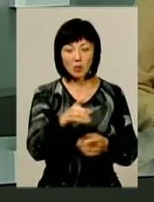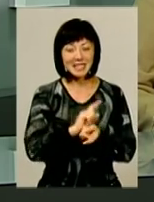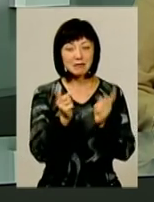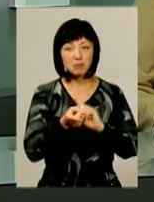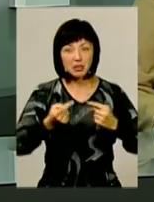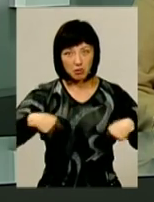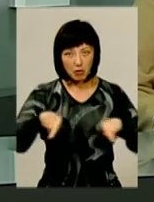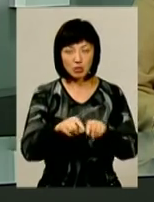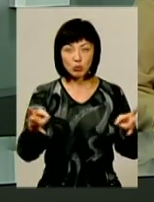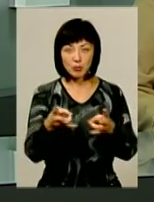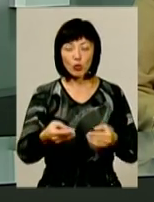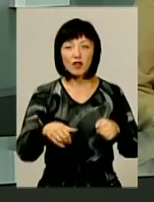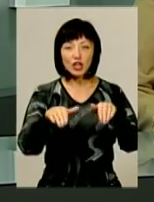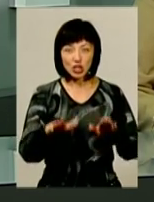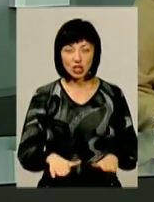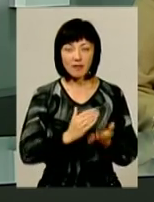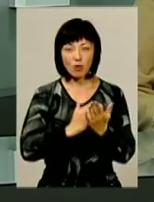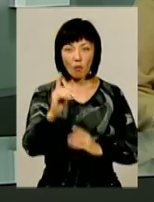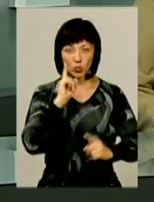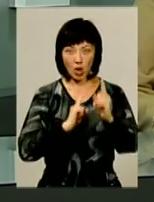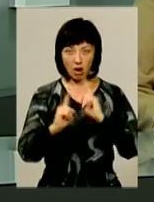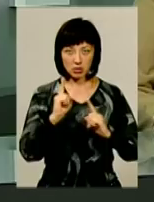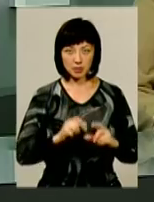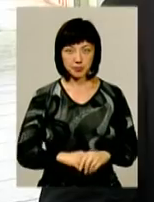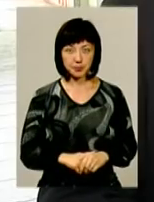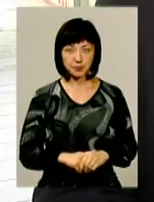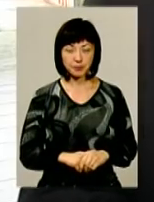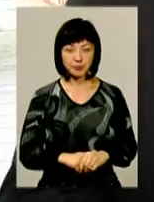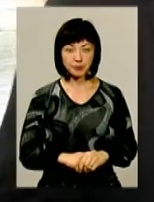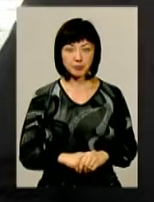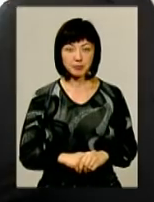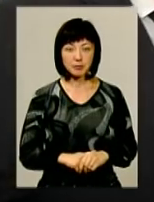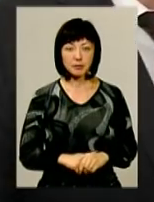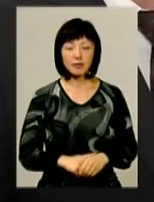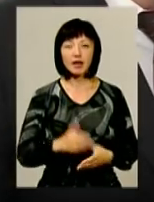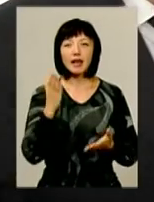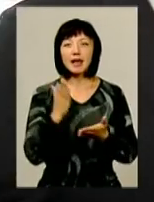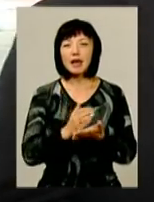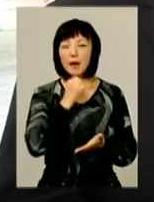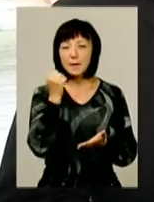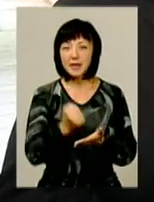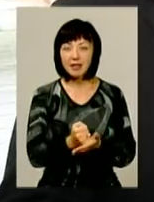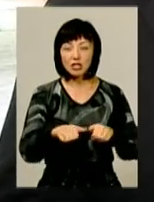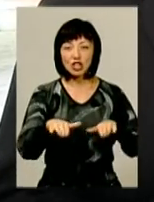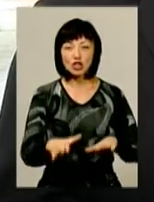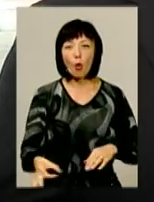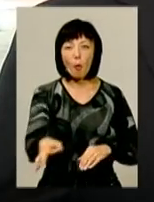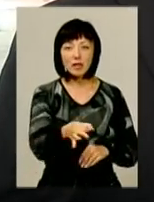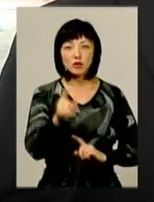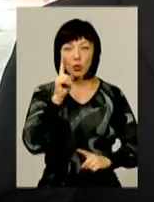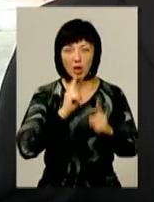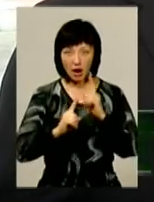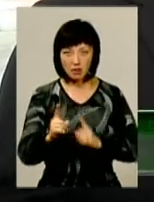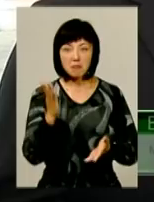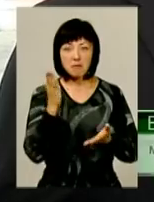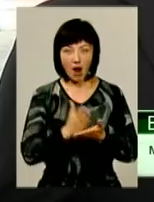цих меж потребують відповідного рішення Верховної Ради. Є прийняті рішення обласної ради, яка набрала юридичної